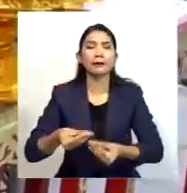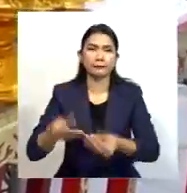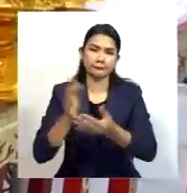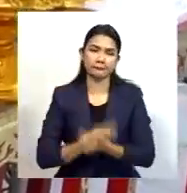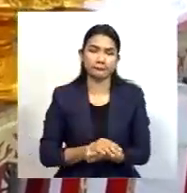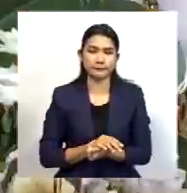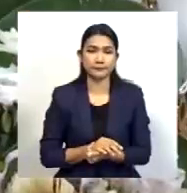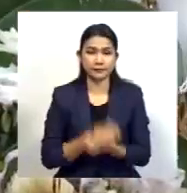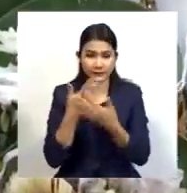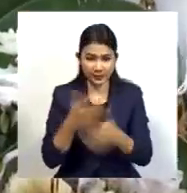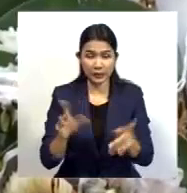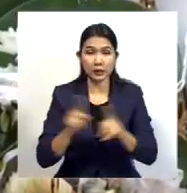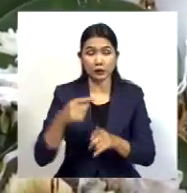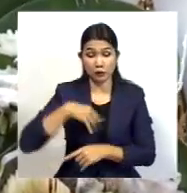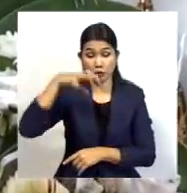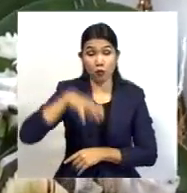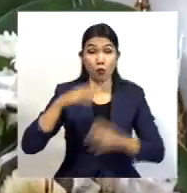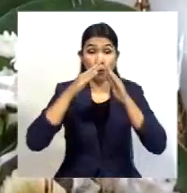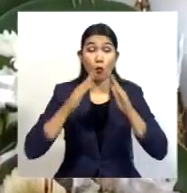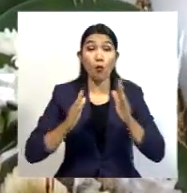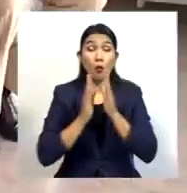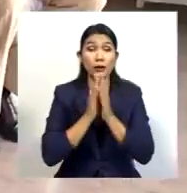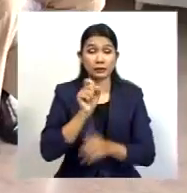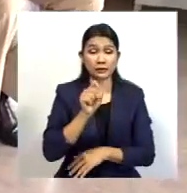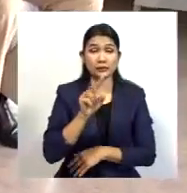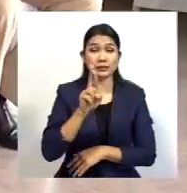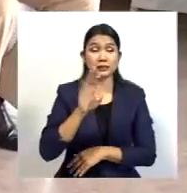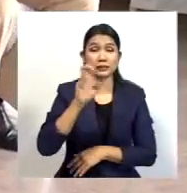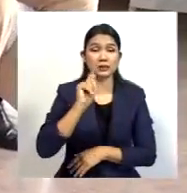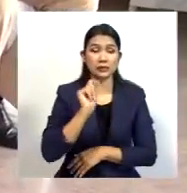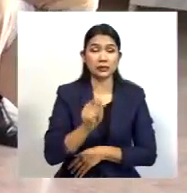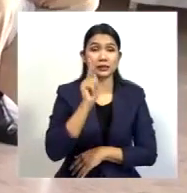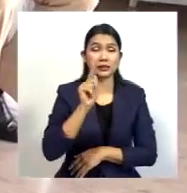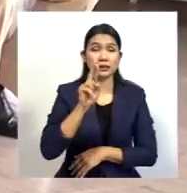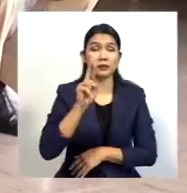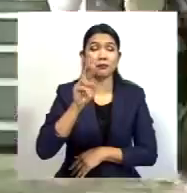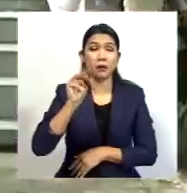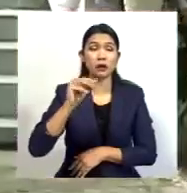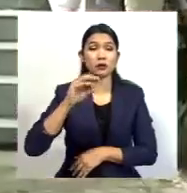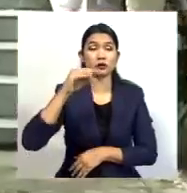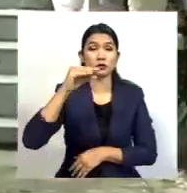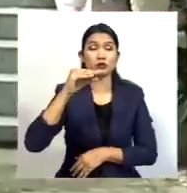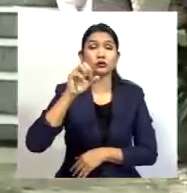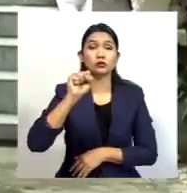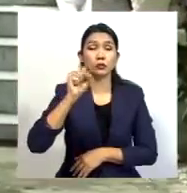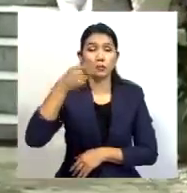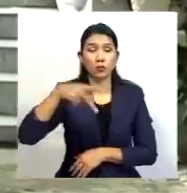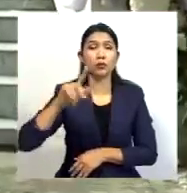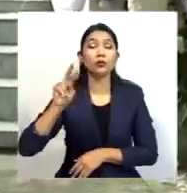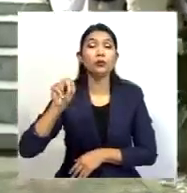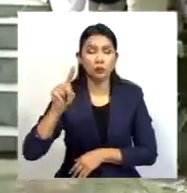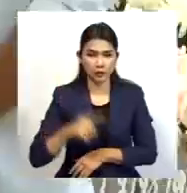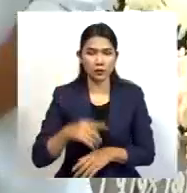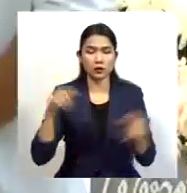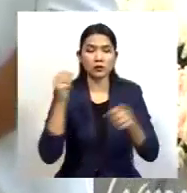ส่วนที่วัดศรีธรรมโสพลตำบลนิคมสร้างตนเองอำเภอเมืองลพบุรีก็มีพิธีชาปนกิจศพของนางสาวธิ